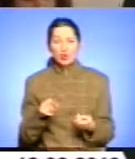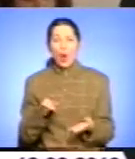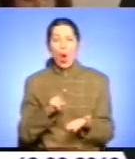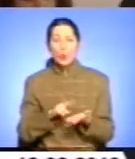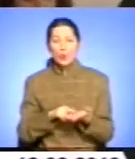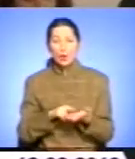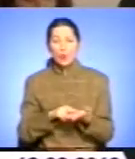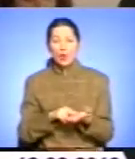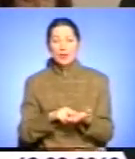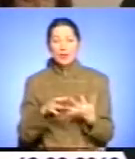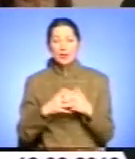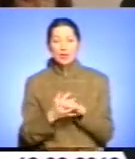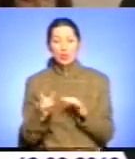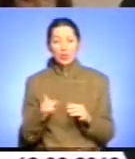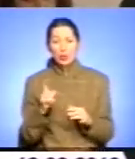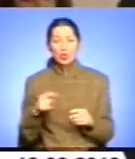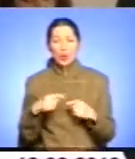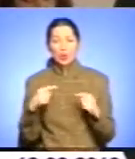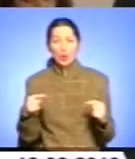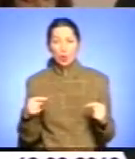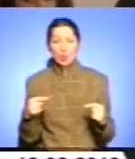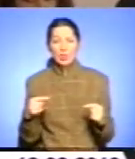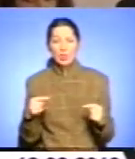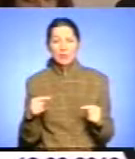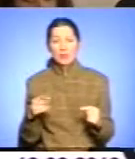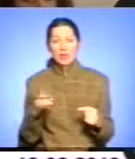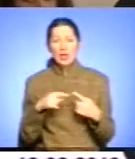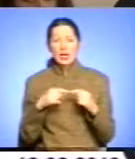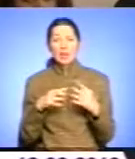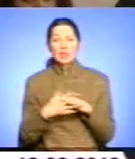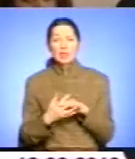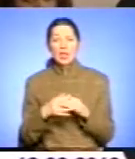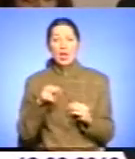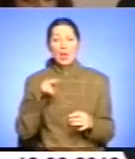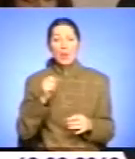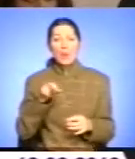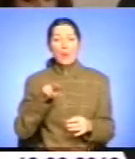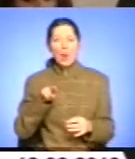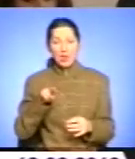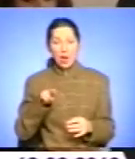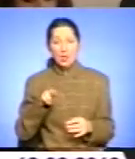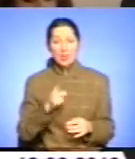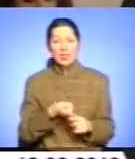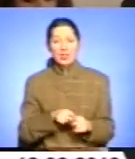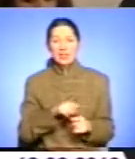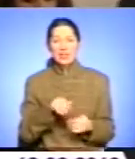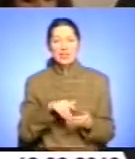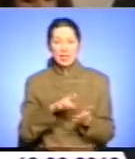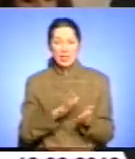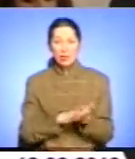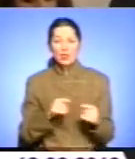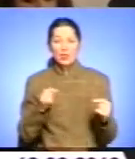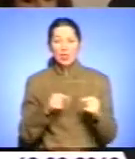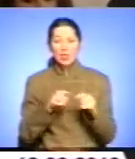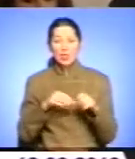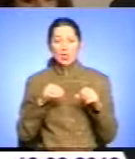оподаткування сільськогосподарської продукції на сільськогосподарських паях, які не зареєстровані згідно земельного кодексу.